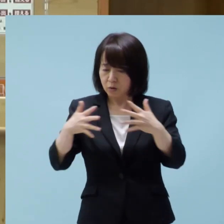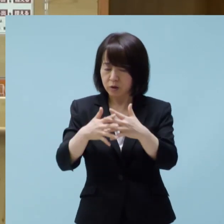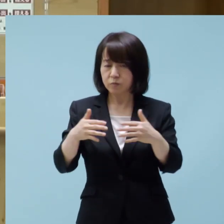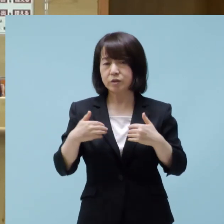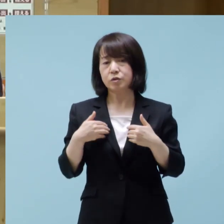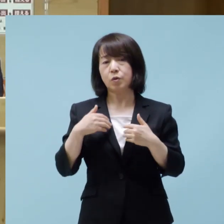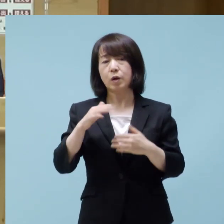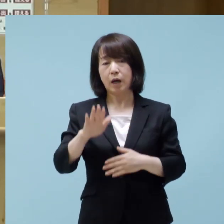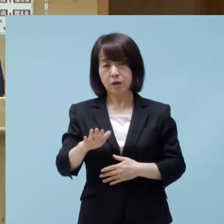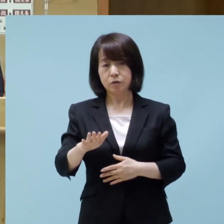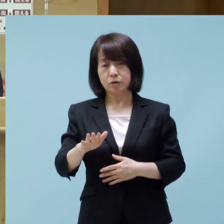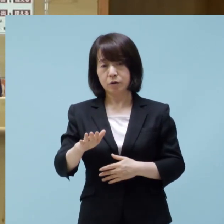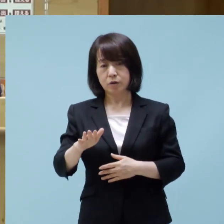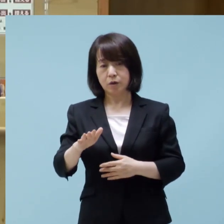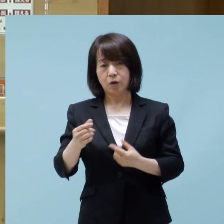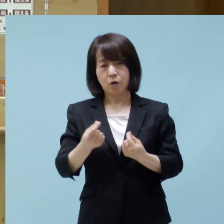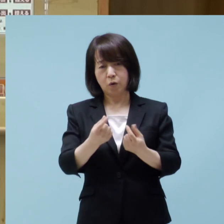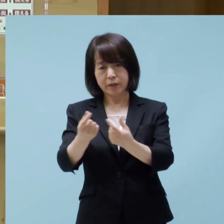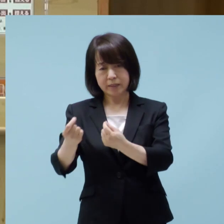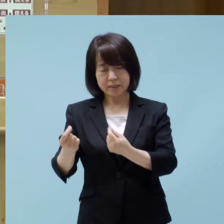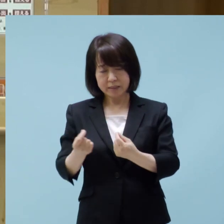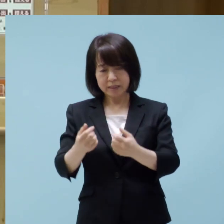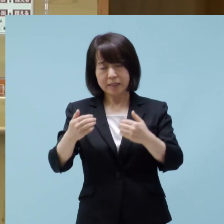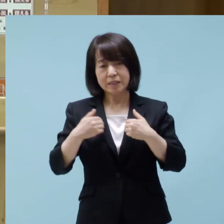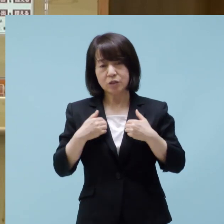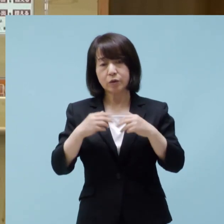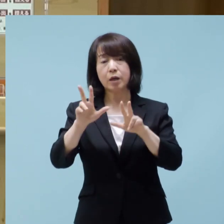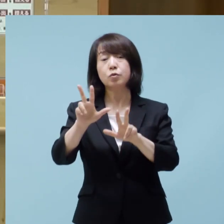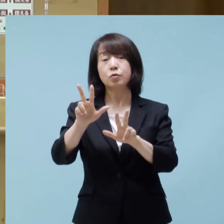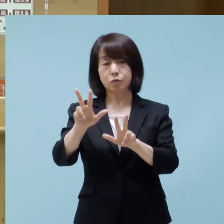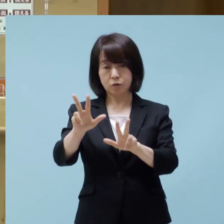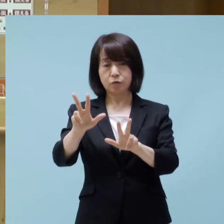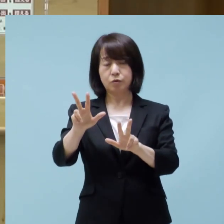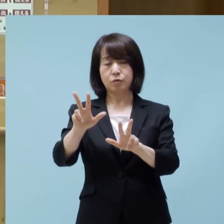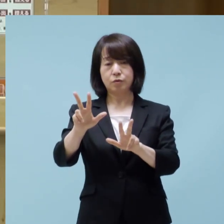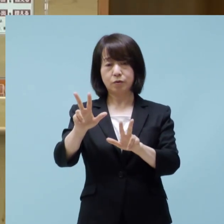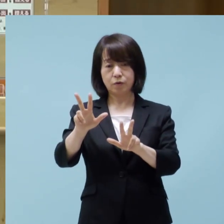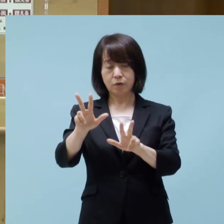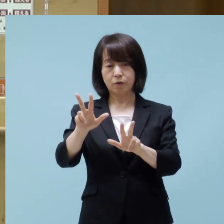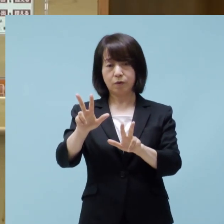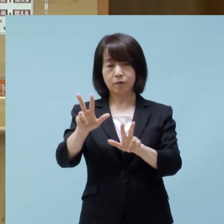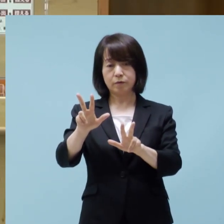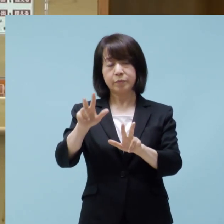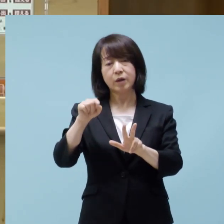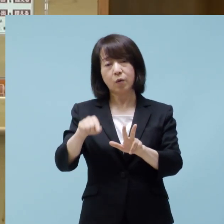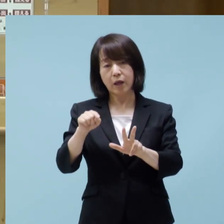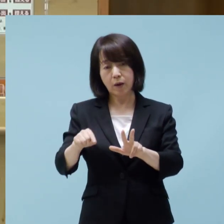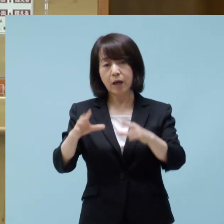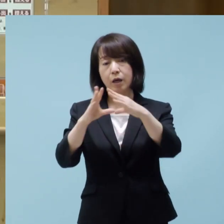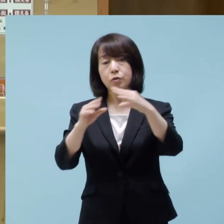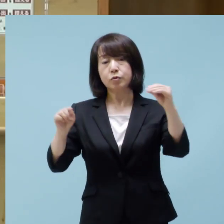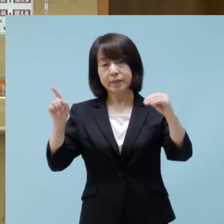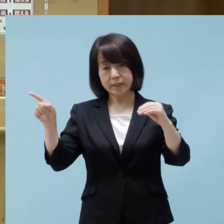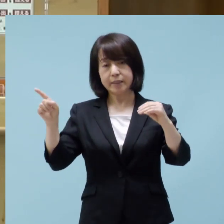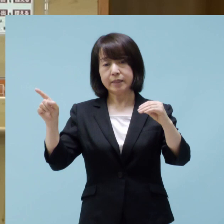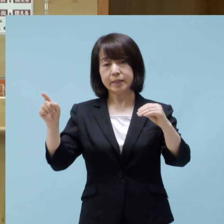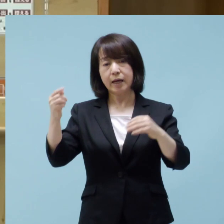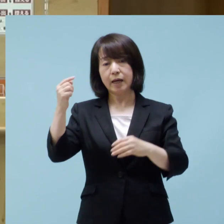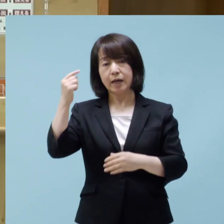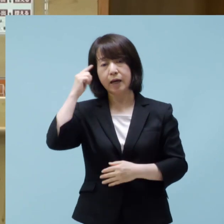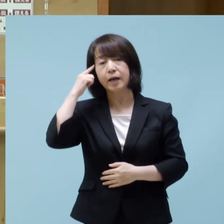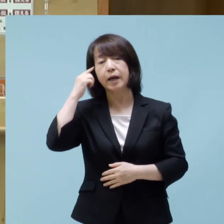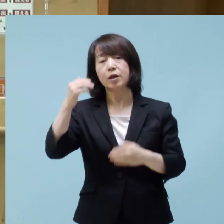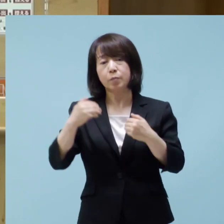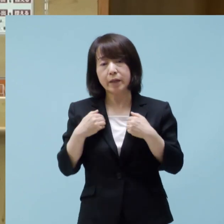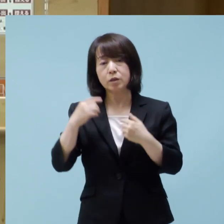ういった統一的なルールっていうんでしょうか。まあ、そういったものを、やはり、これは国で考えるべきなんだろうと思うし、